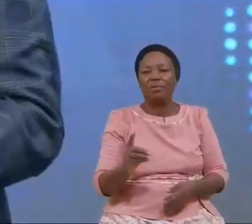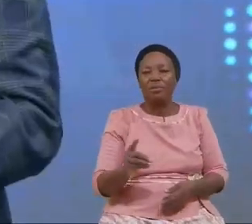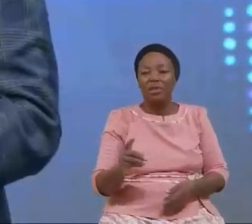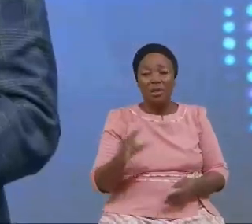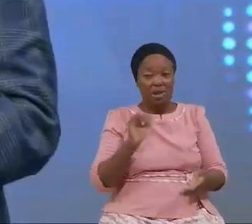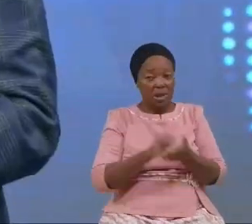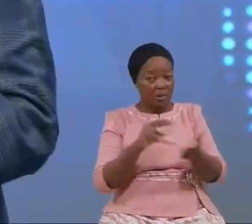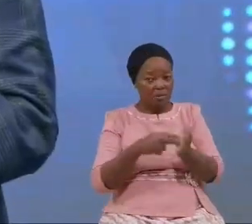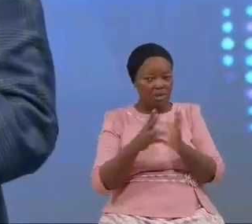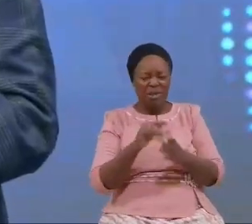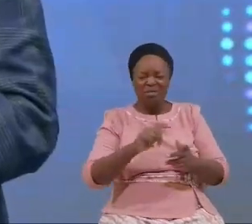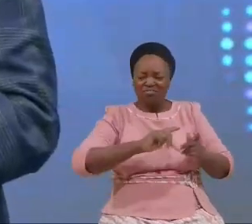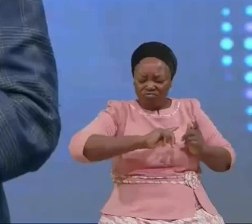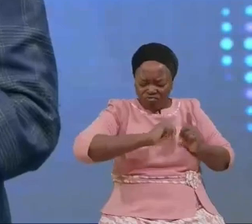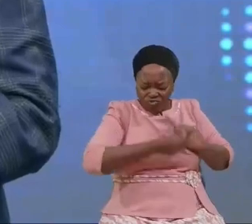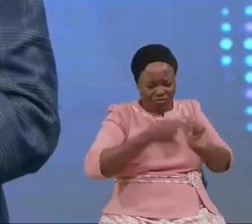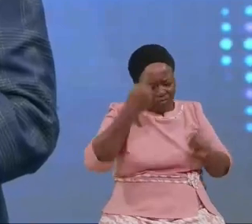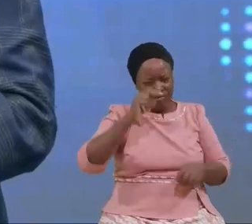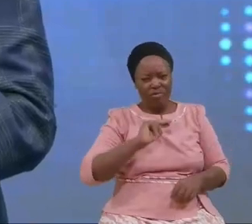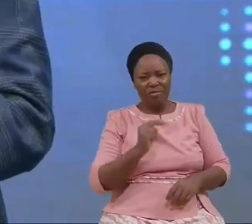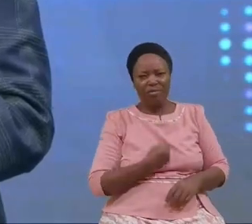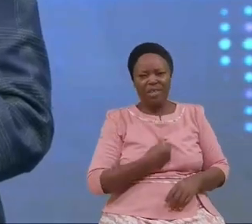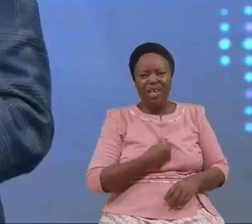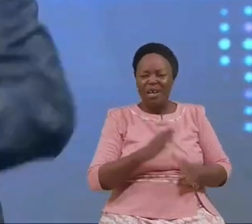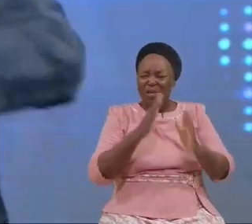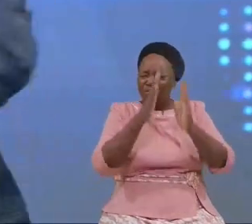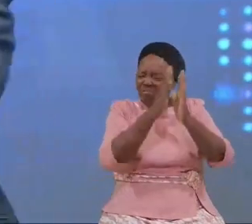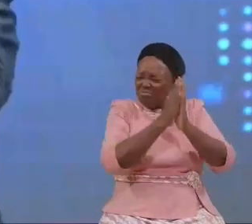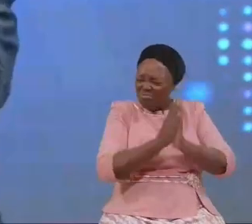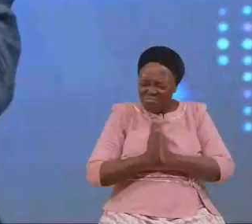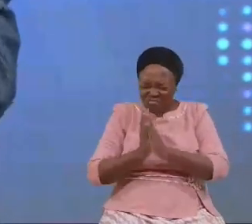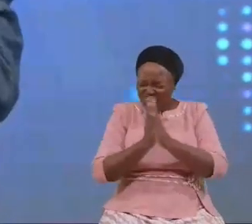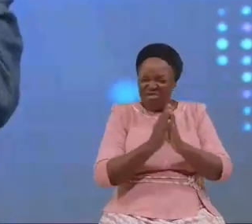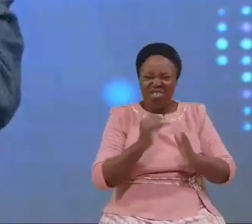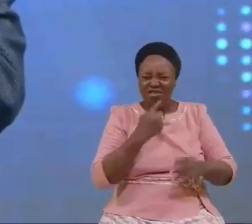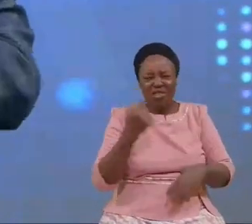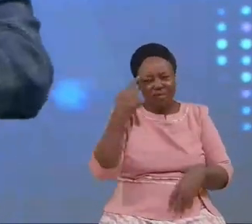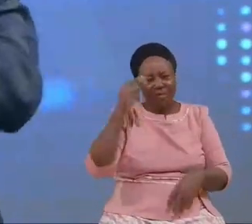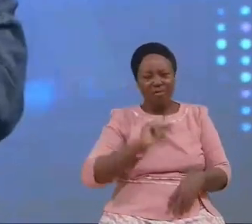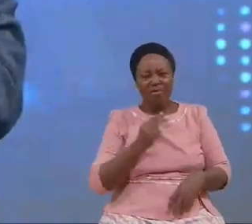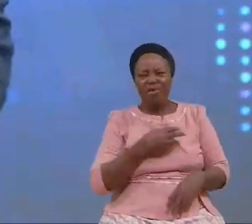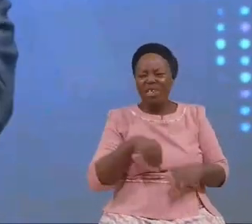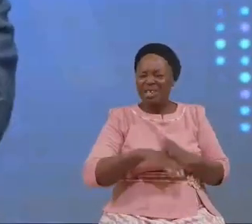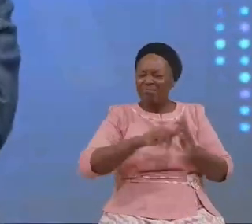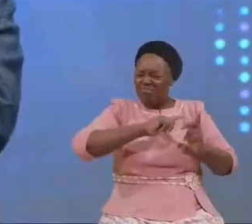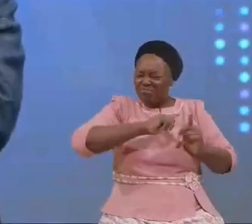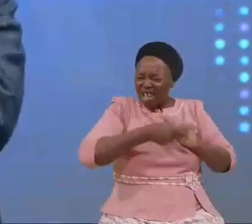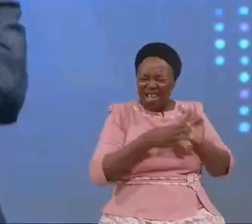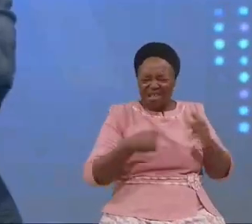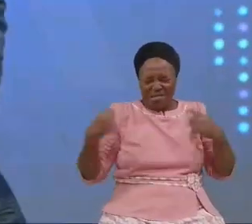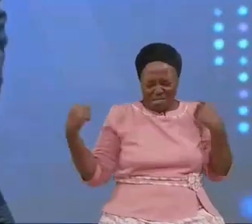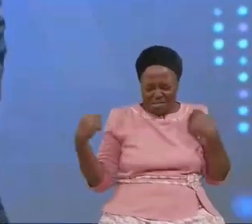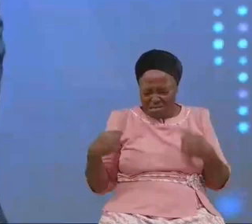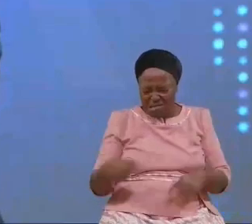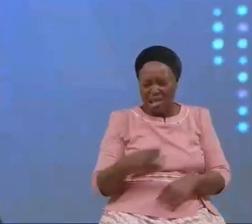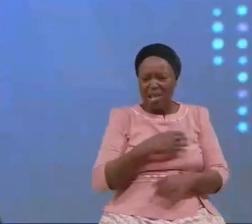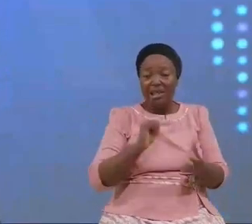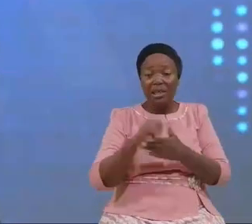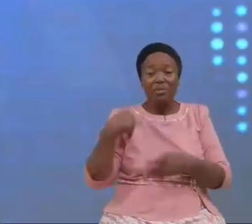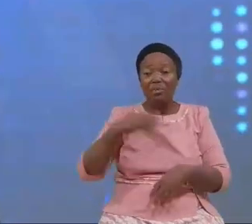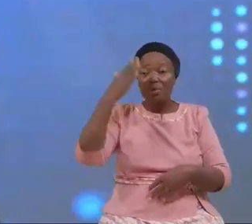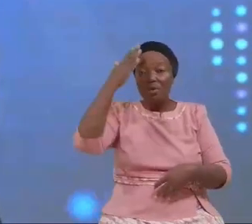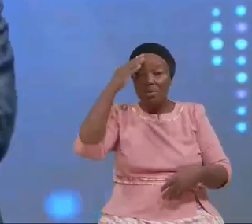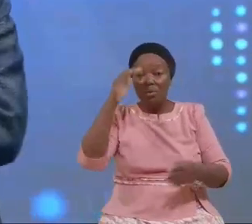ça veut dire qu'il soupir pour nous il prie pour nous dans l'agonie pour que nous puissions réaliser